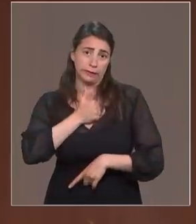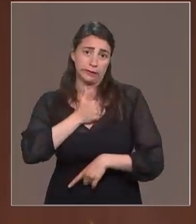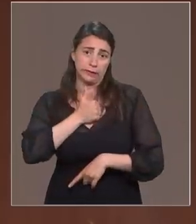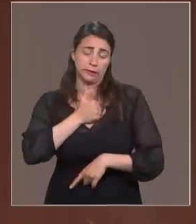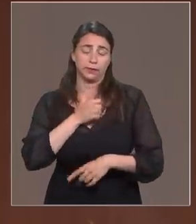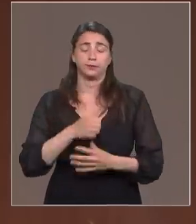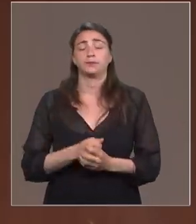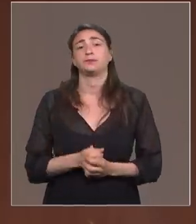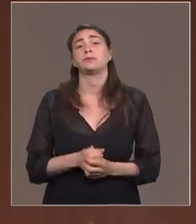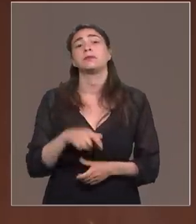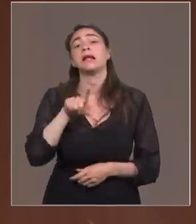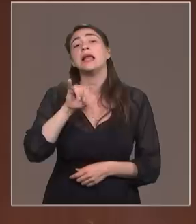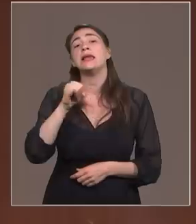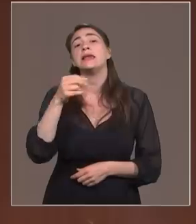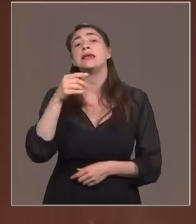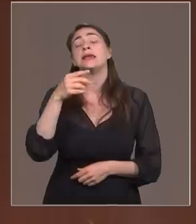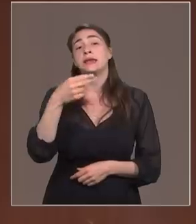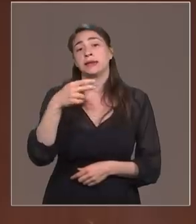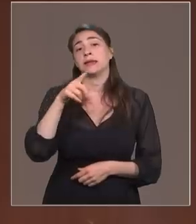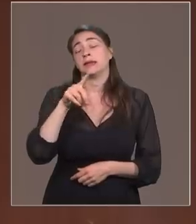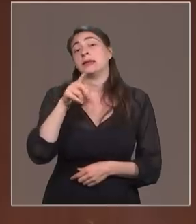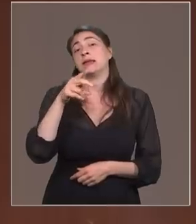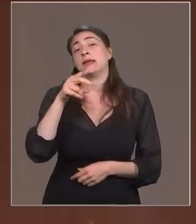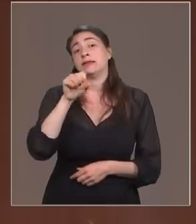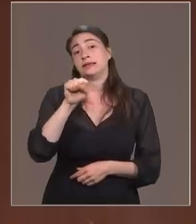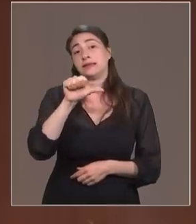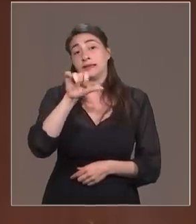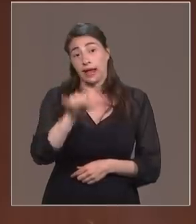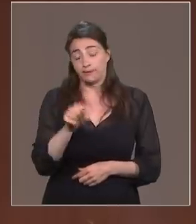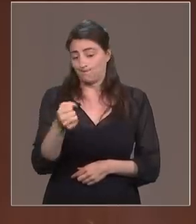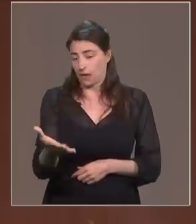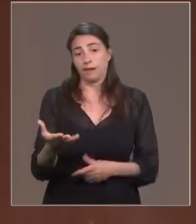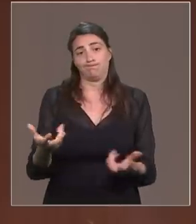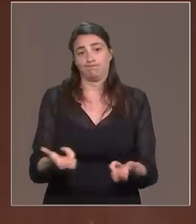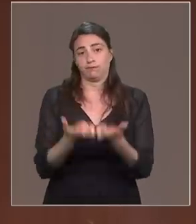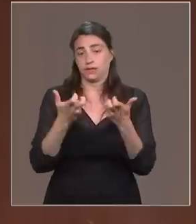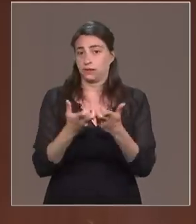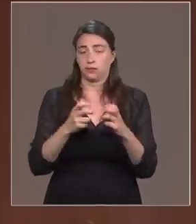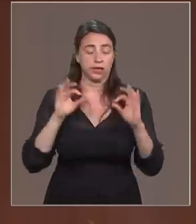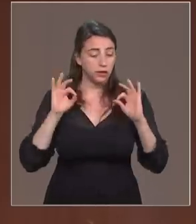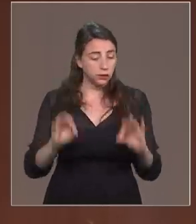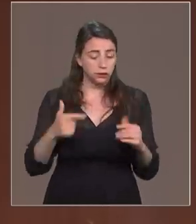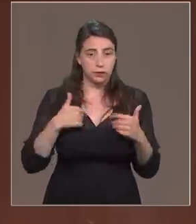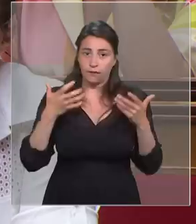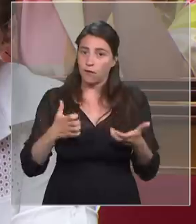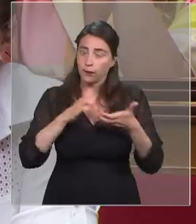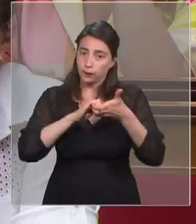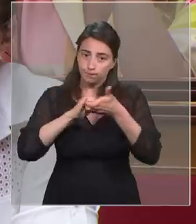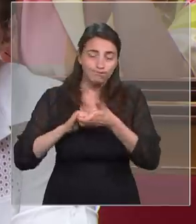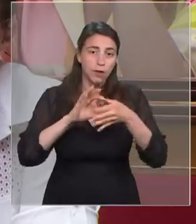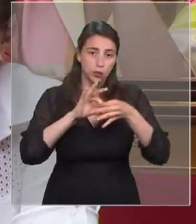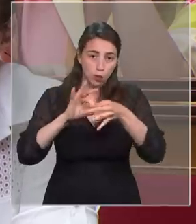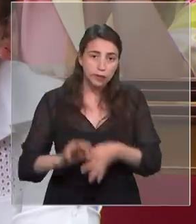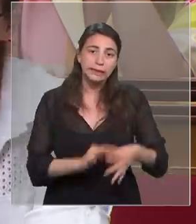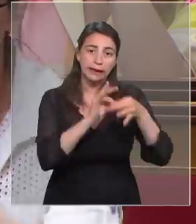de l'INSEE en est un terrible exemple. Et je veux ici dire toute ma solidarité et mon soutien à sa famille